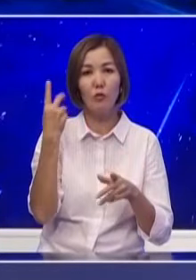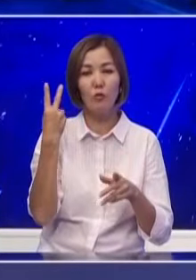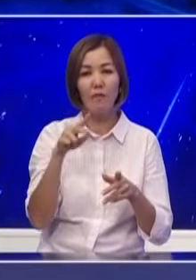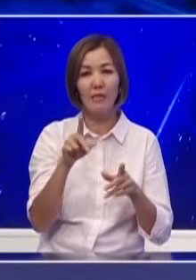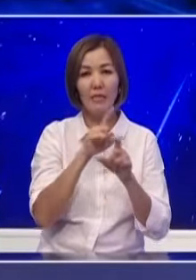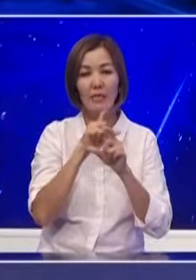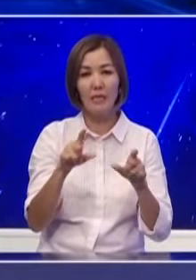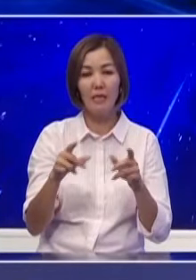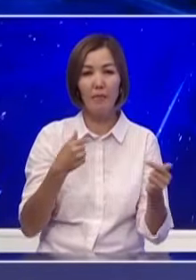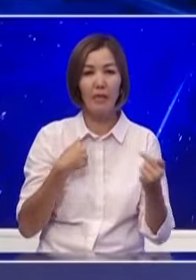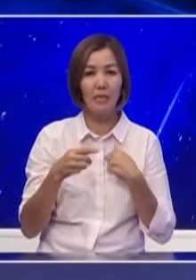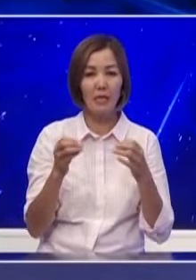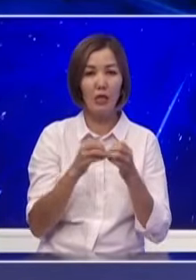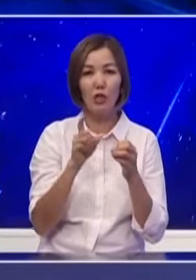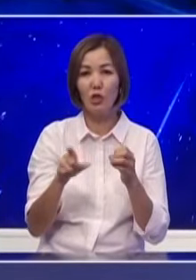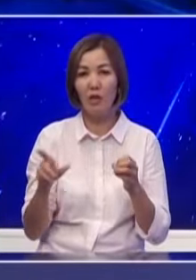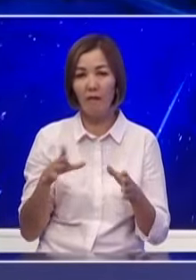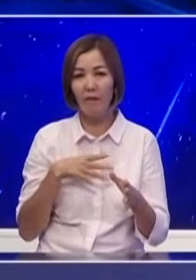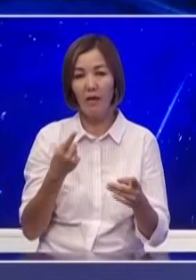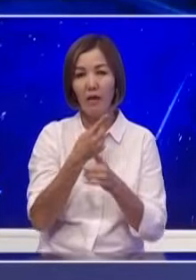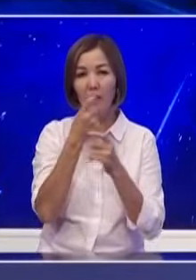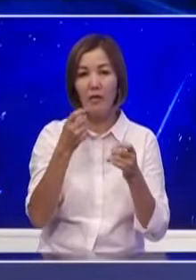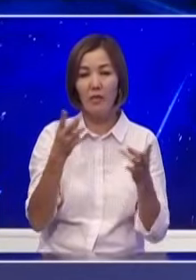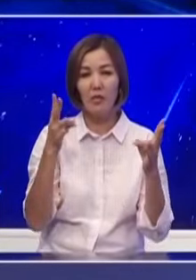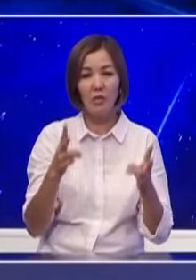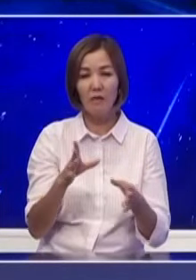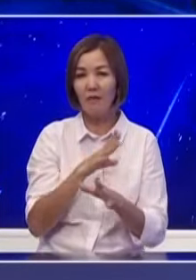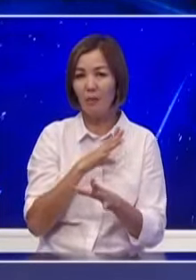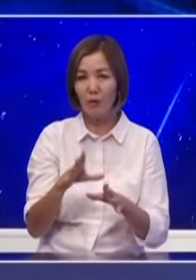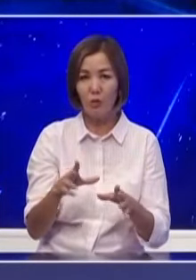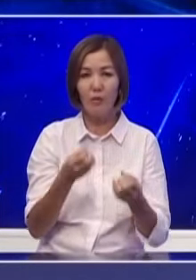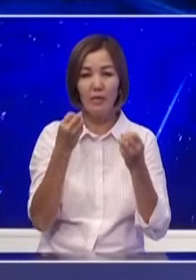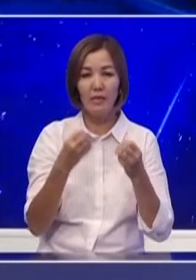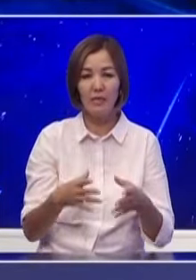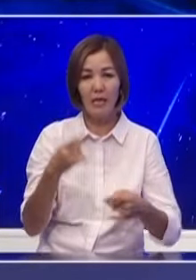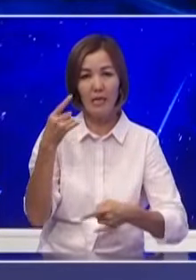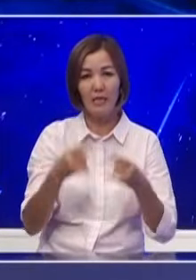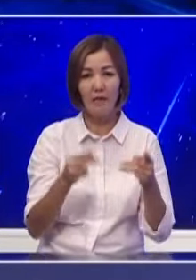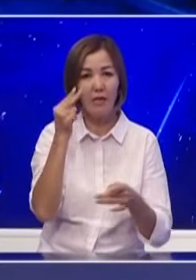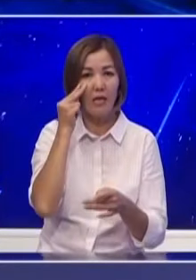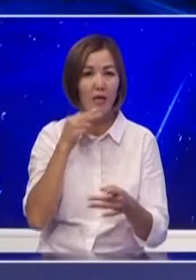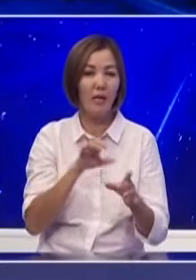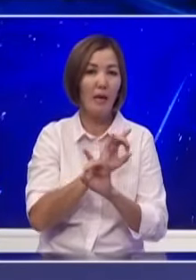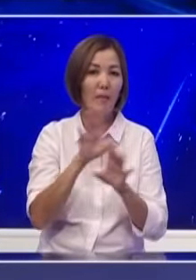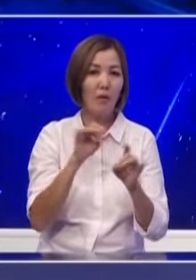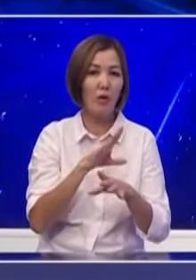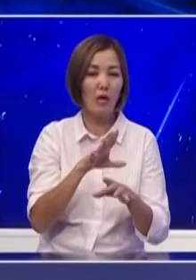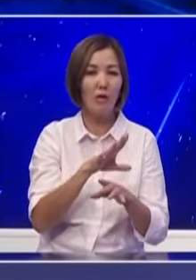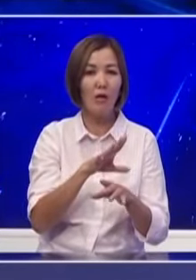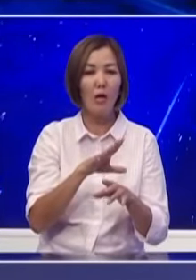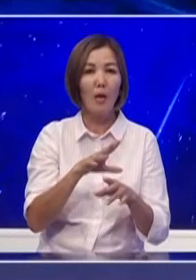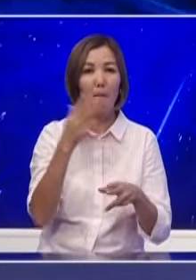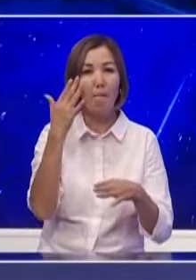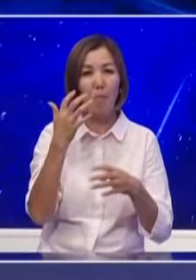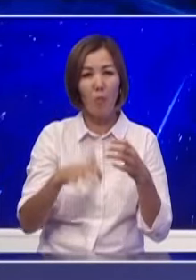зданий. Пострадали десятки человек. Информация о жертвах не поступала. Центральное телевидение Китая опубликовало кадры с